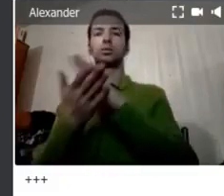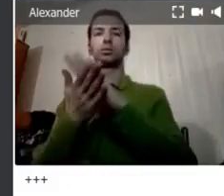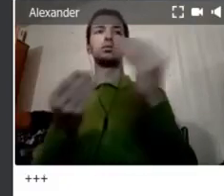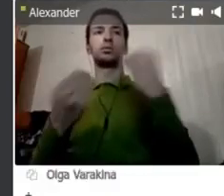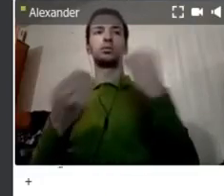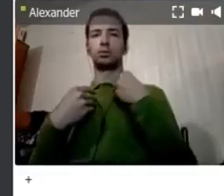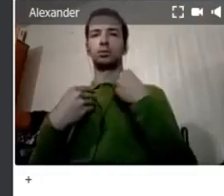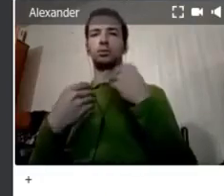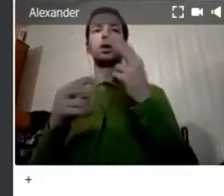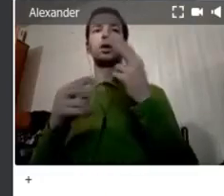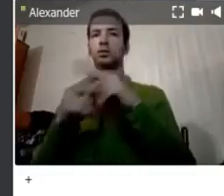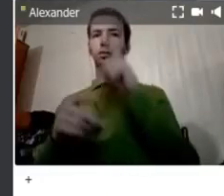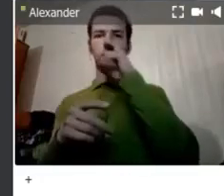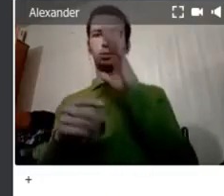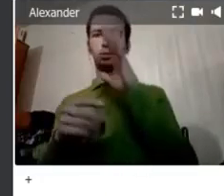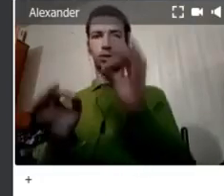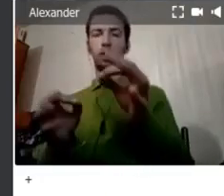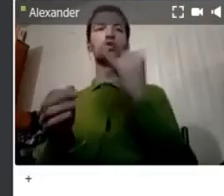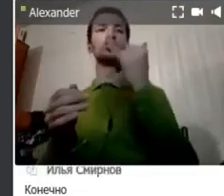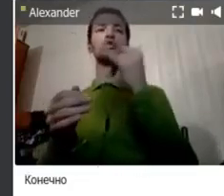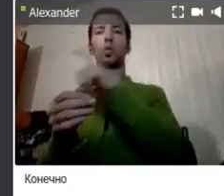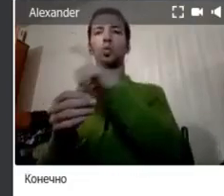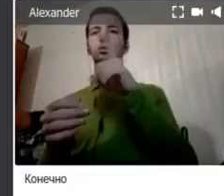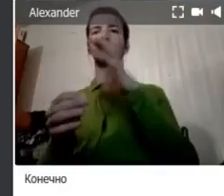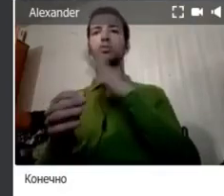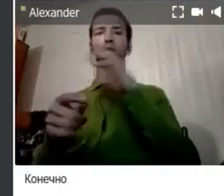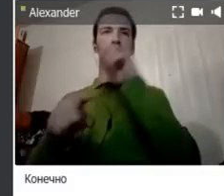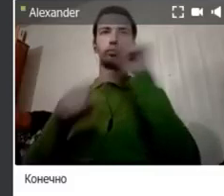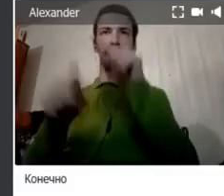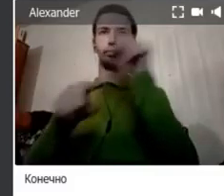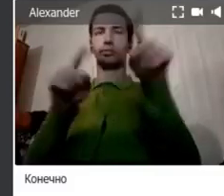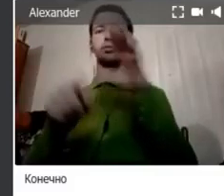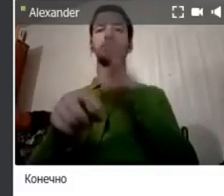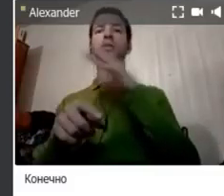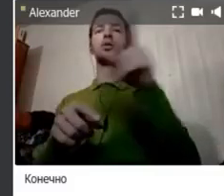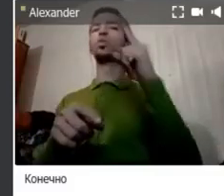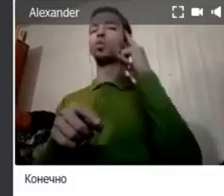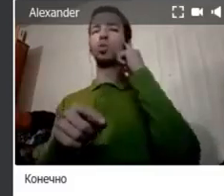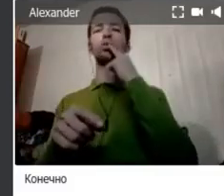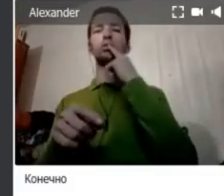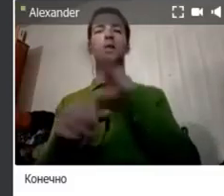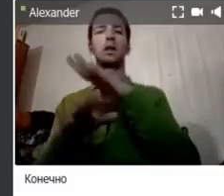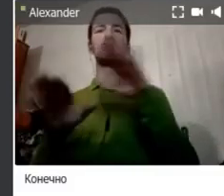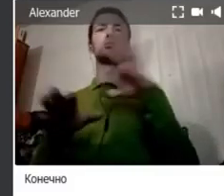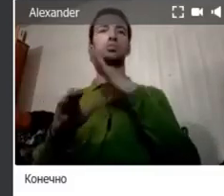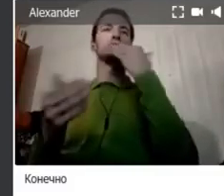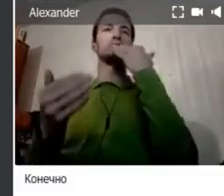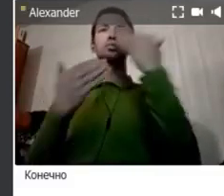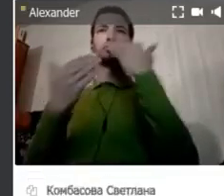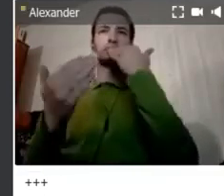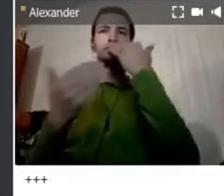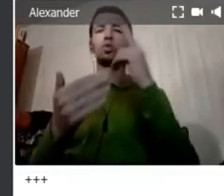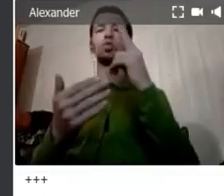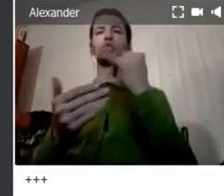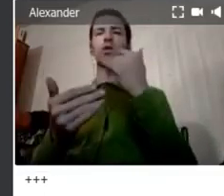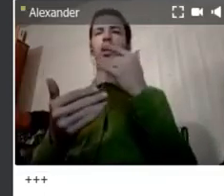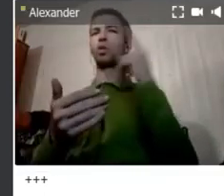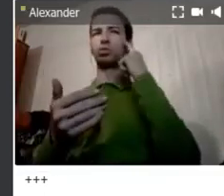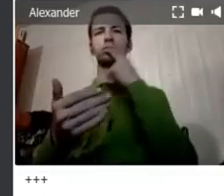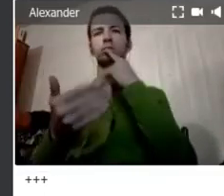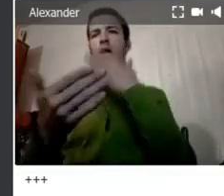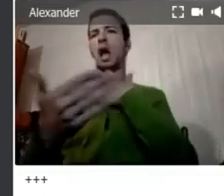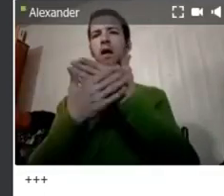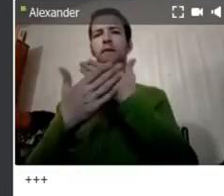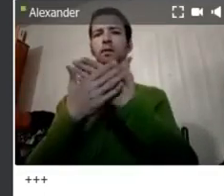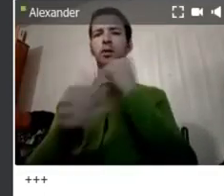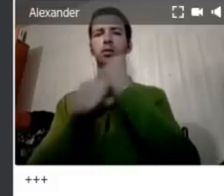каждый день какие-то закрытые секции, бонусы, то есть получают люди реально, ну, ежедневно очень хорошие деньги.